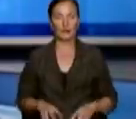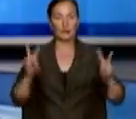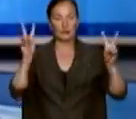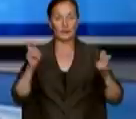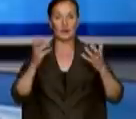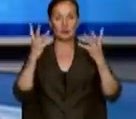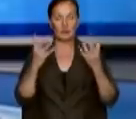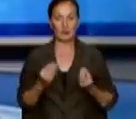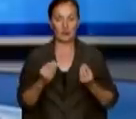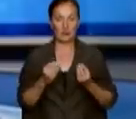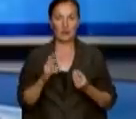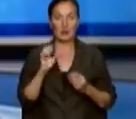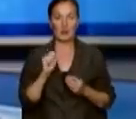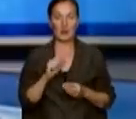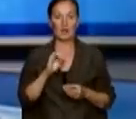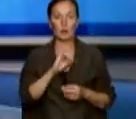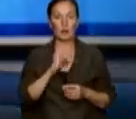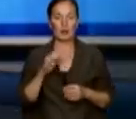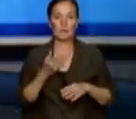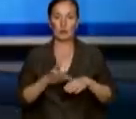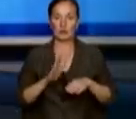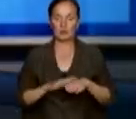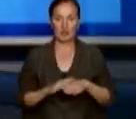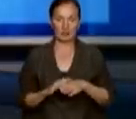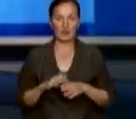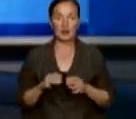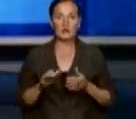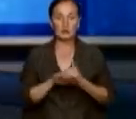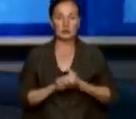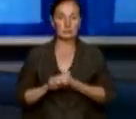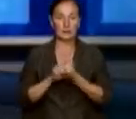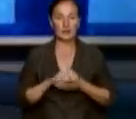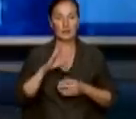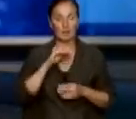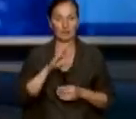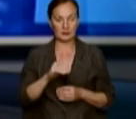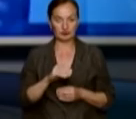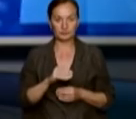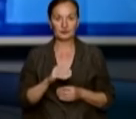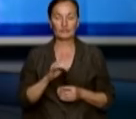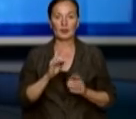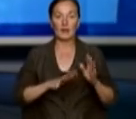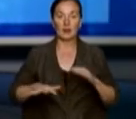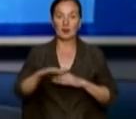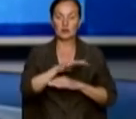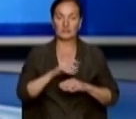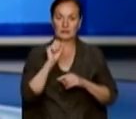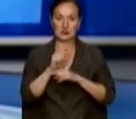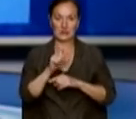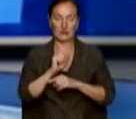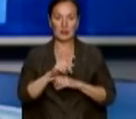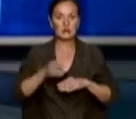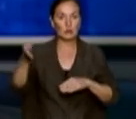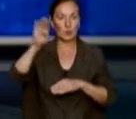Громадняної Полтава, Суспільне мовлення, вітаю вас. Ландшафтний заказник гора Пивиха потребує захисту. Захисту від туристів,